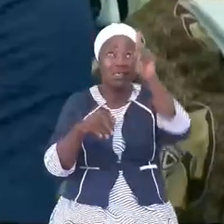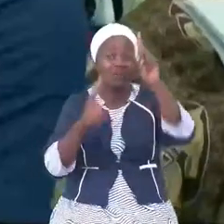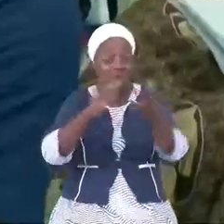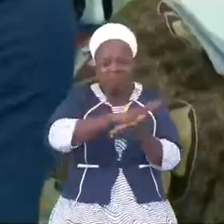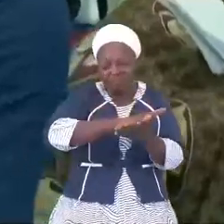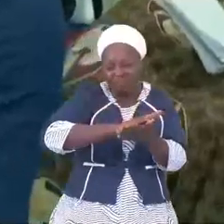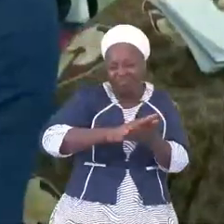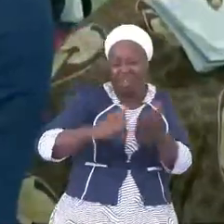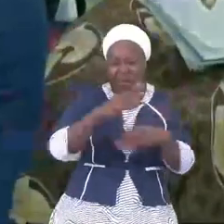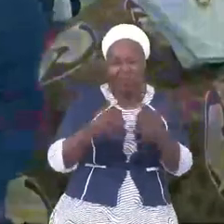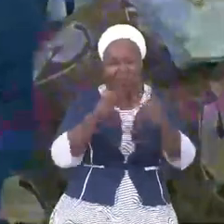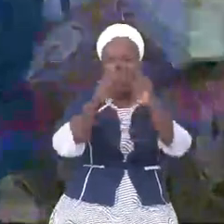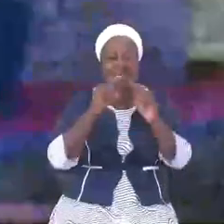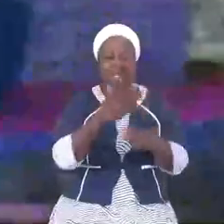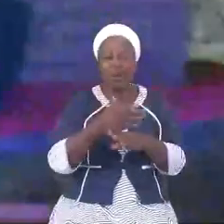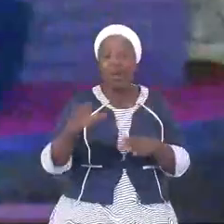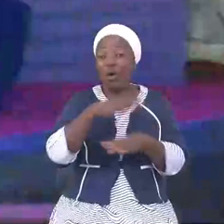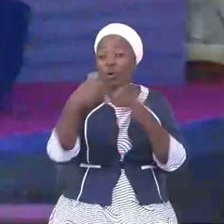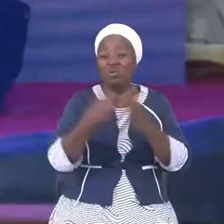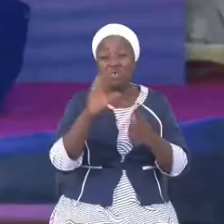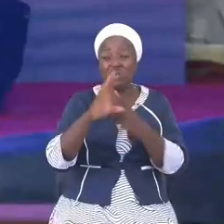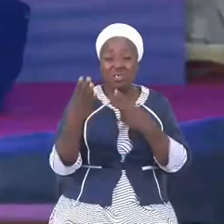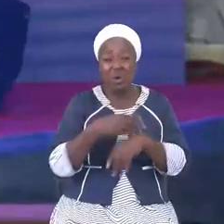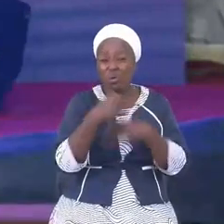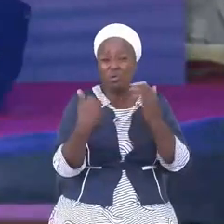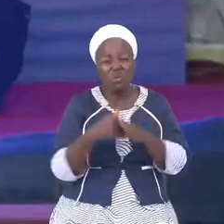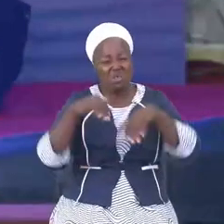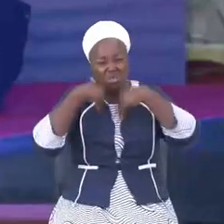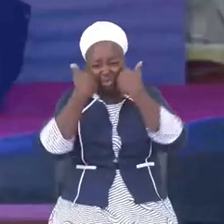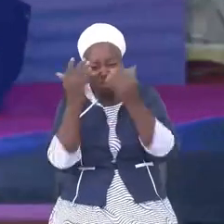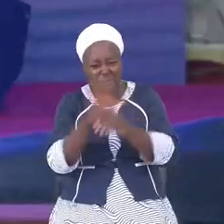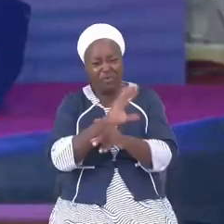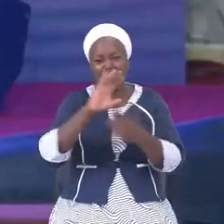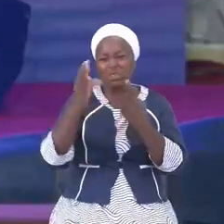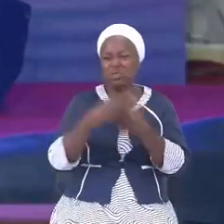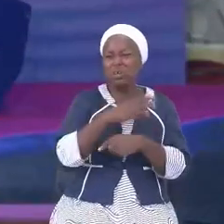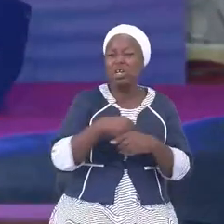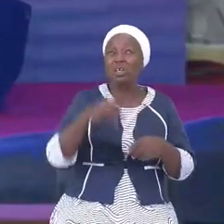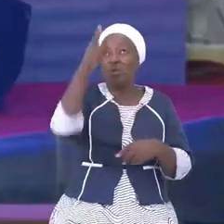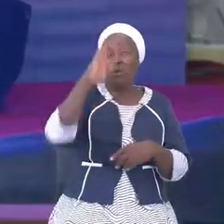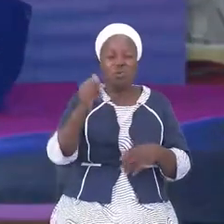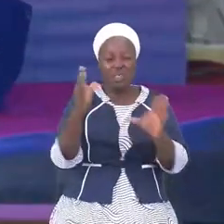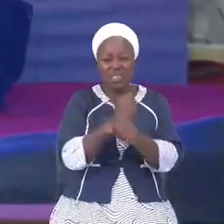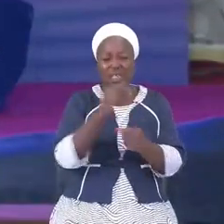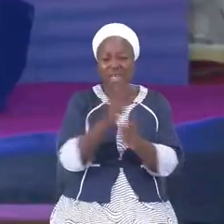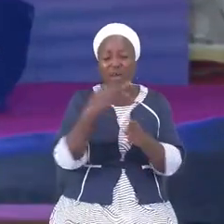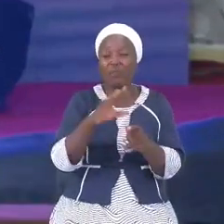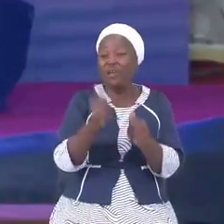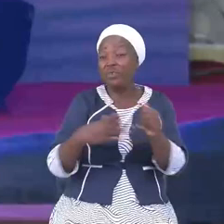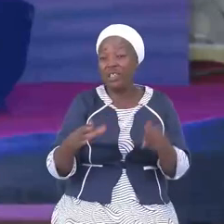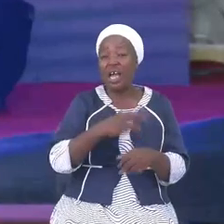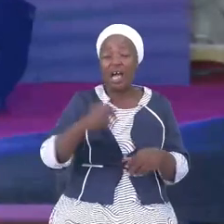Toutes ces conditions embarrassantes, il prendra soin de tout.